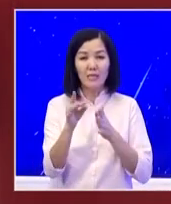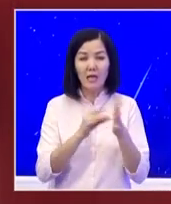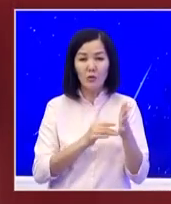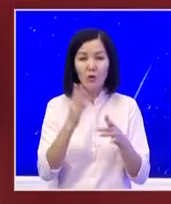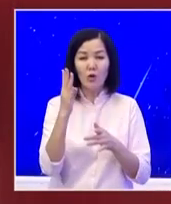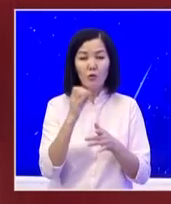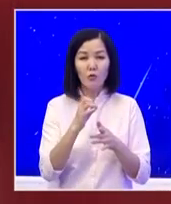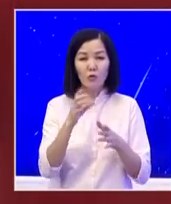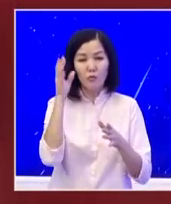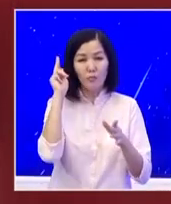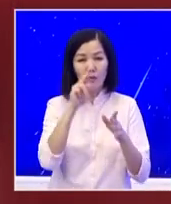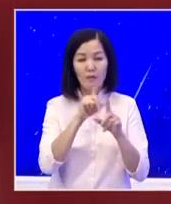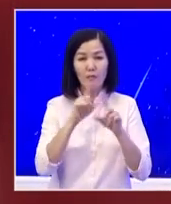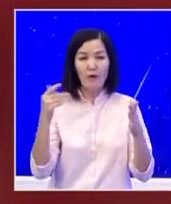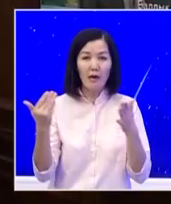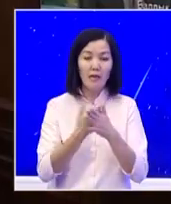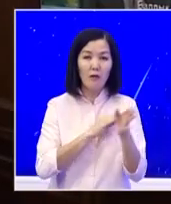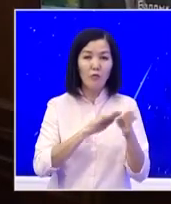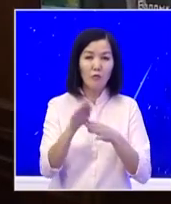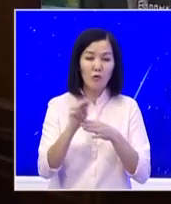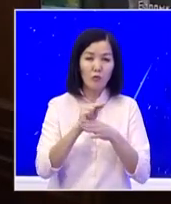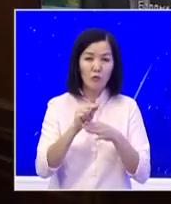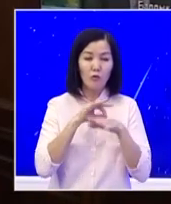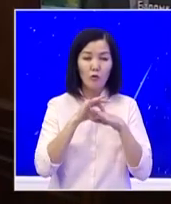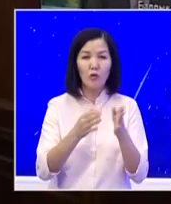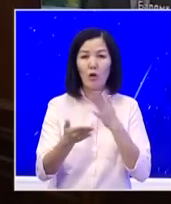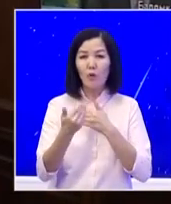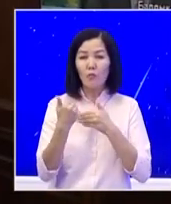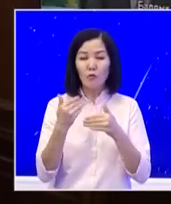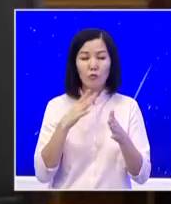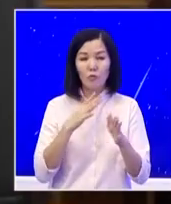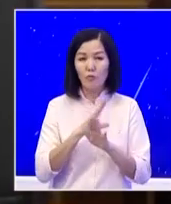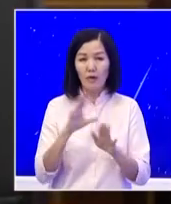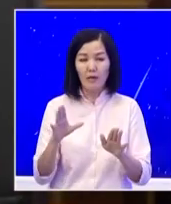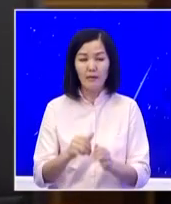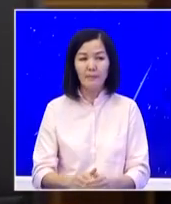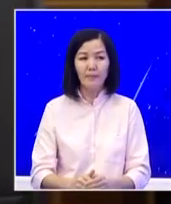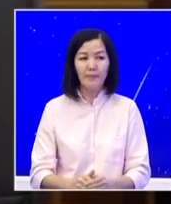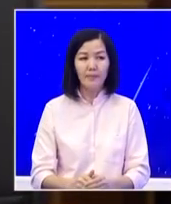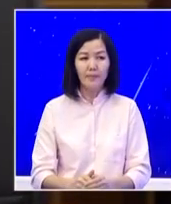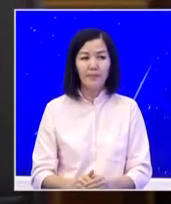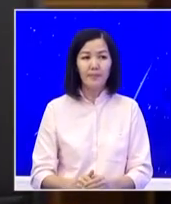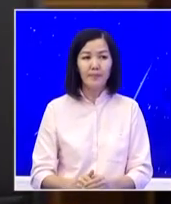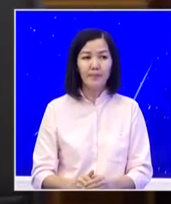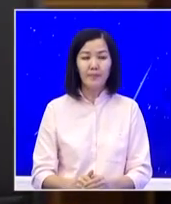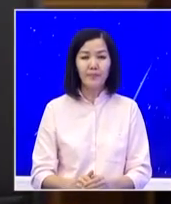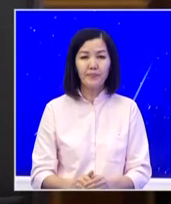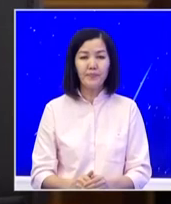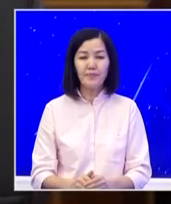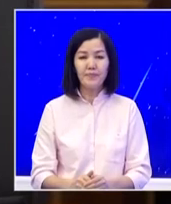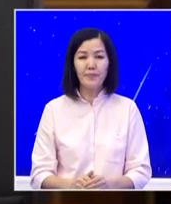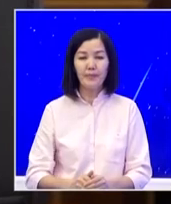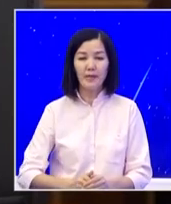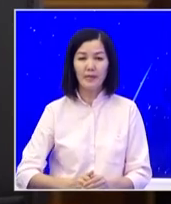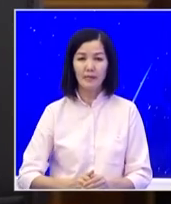400-ден аса білім шаңырағы жаңарып, жаңғыртылып жатыр. Бұрын соңды болмаған жағдай. Учебный год у нас начинается в сентябре.